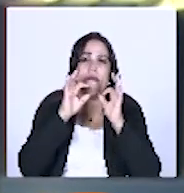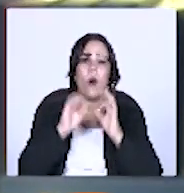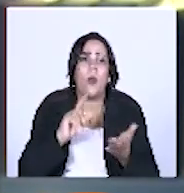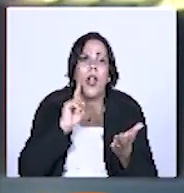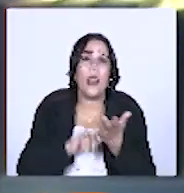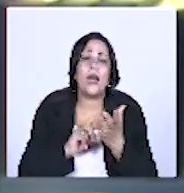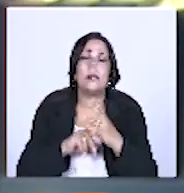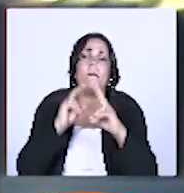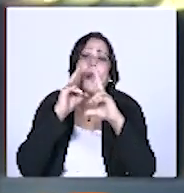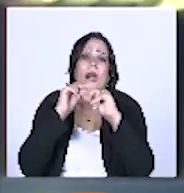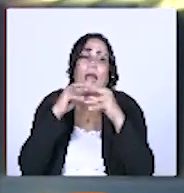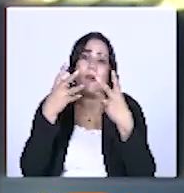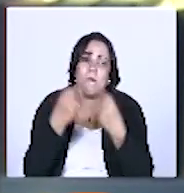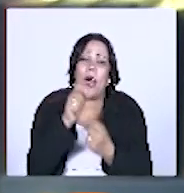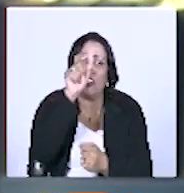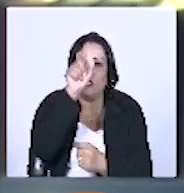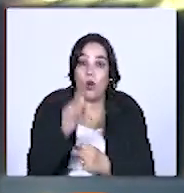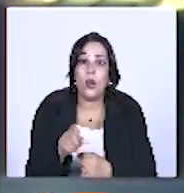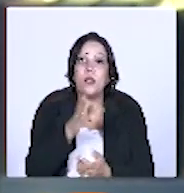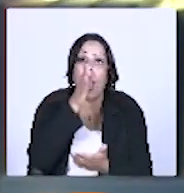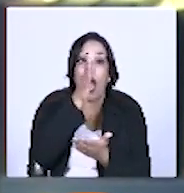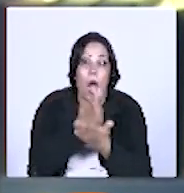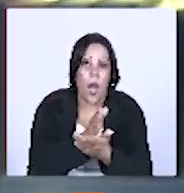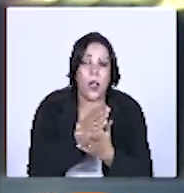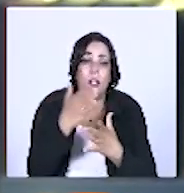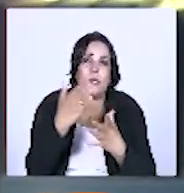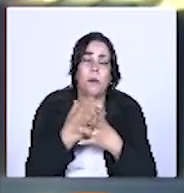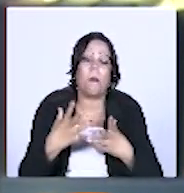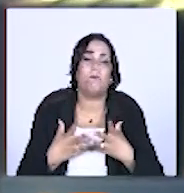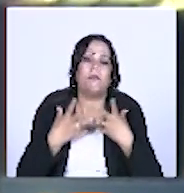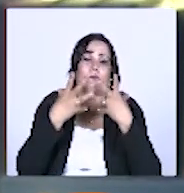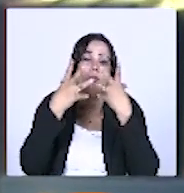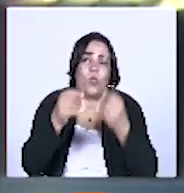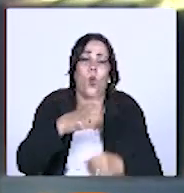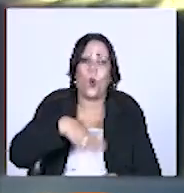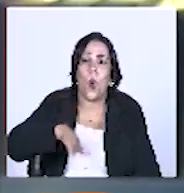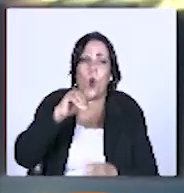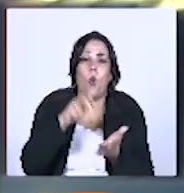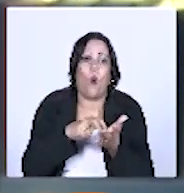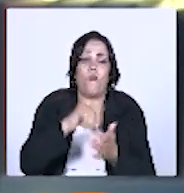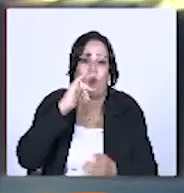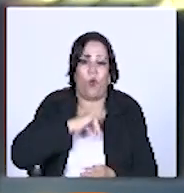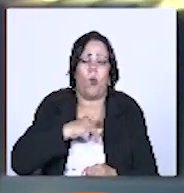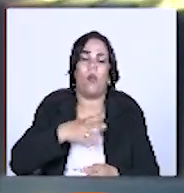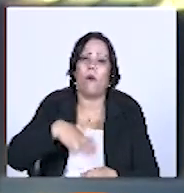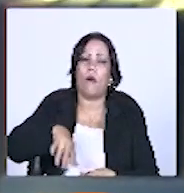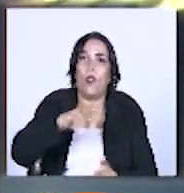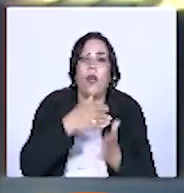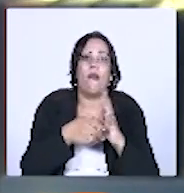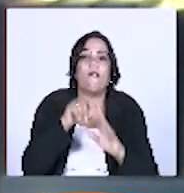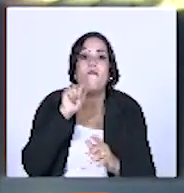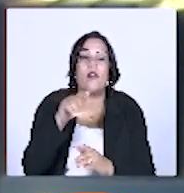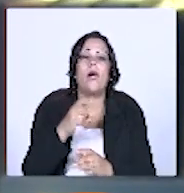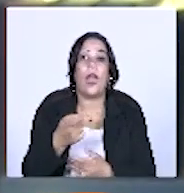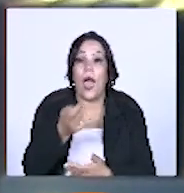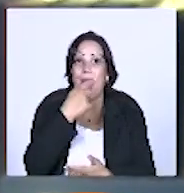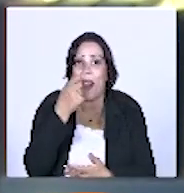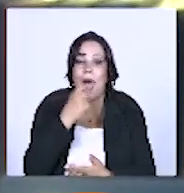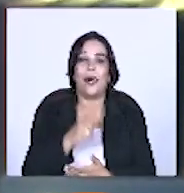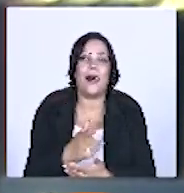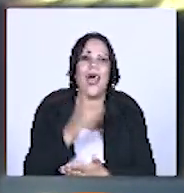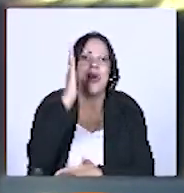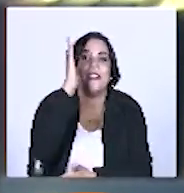تتكلم مع واحد عشان تطلع الخوف اللي جواك وفي كل الاحوال في علاج اساسي